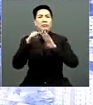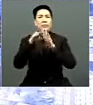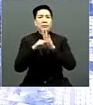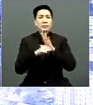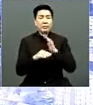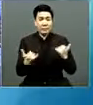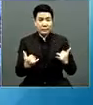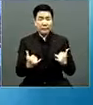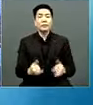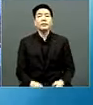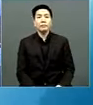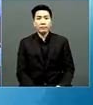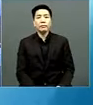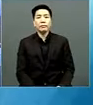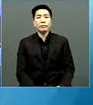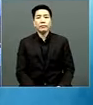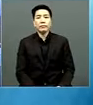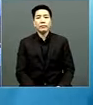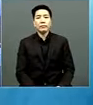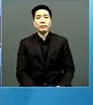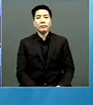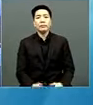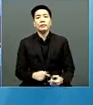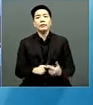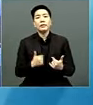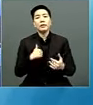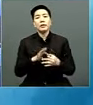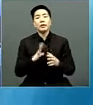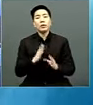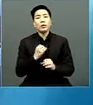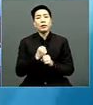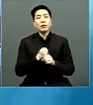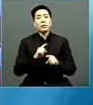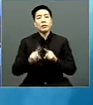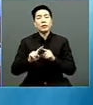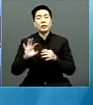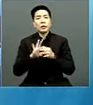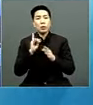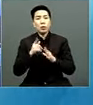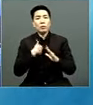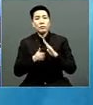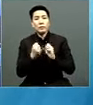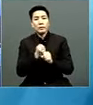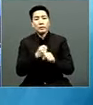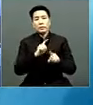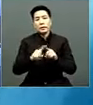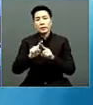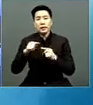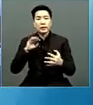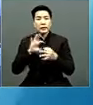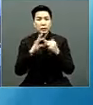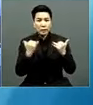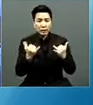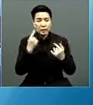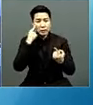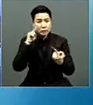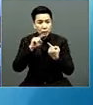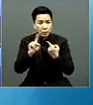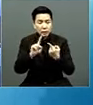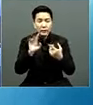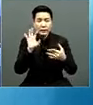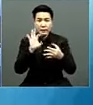ก็ตรงนี้ทางผู้ที่ประกอบการจะต้องเอาไปใช้ถ้าเห็นว่าเป็นผลของ